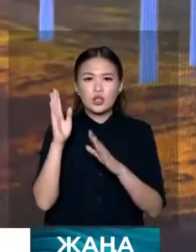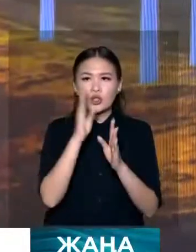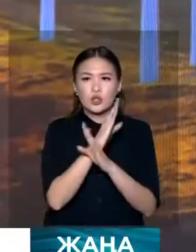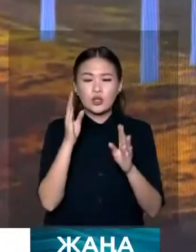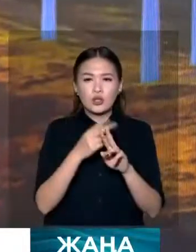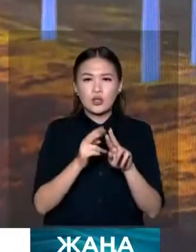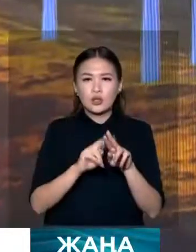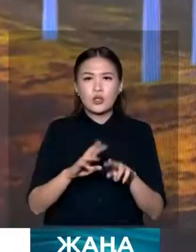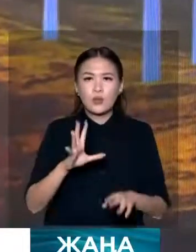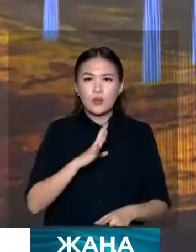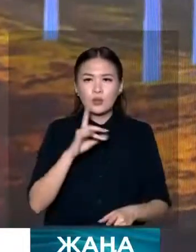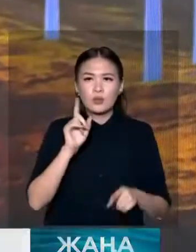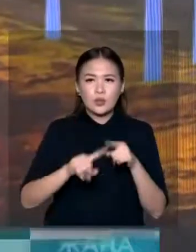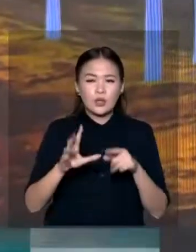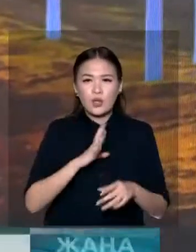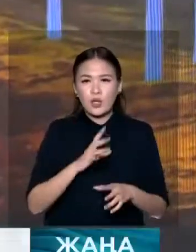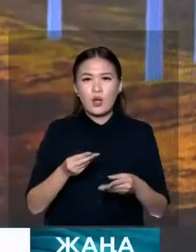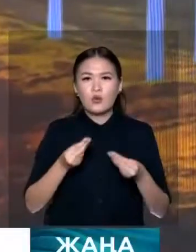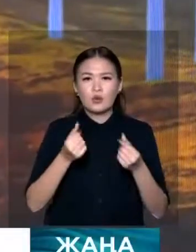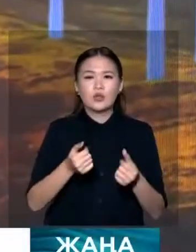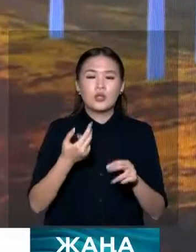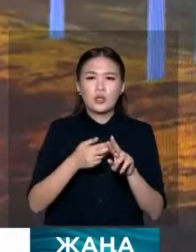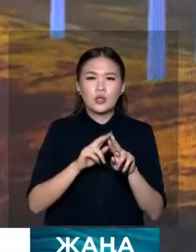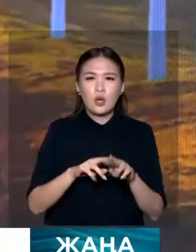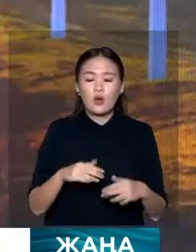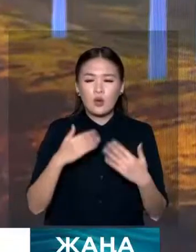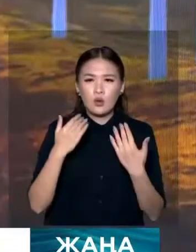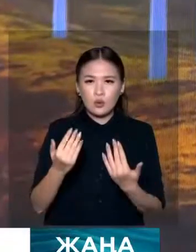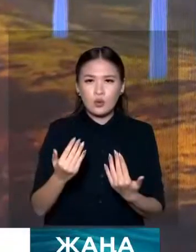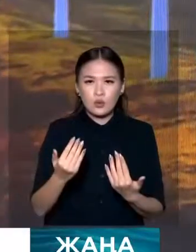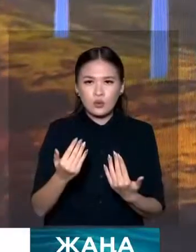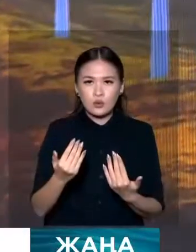жылдамдығына тәуелсіз болады. Сондықтан ол